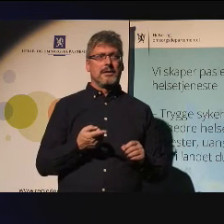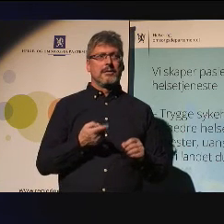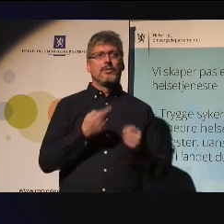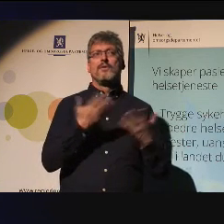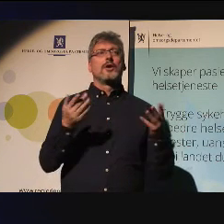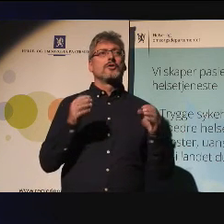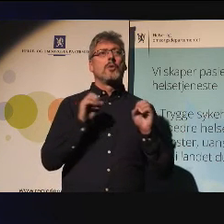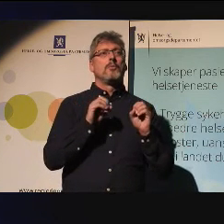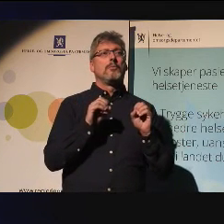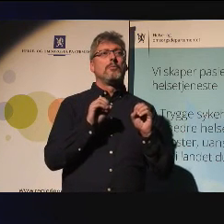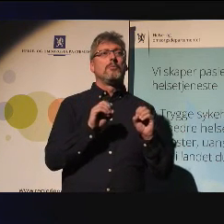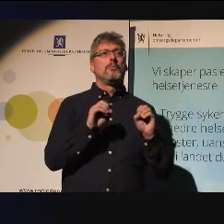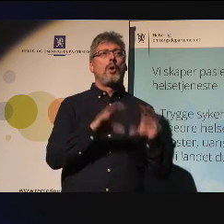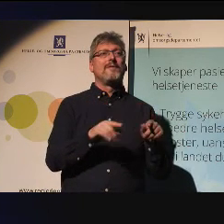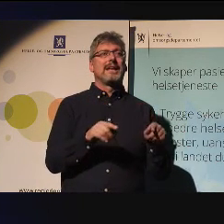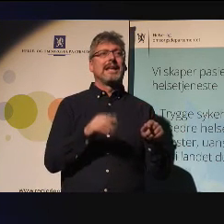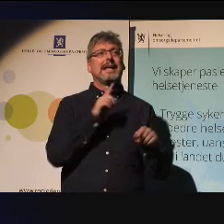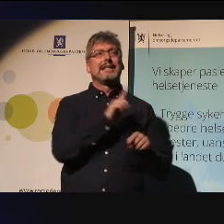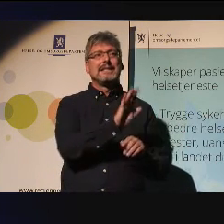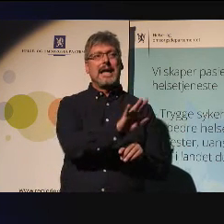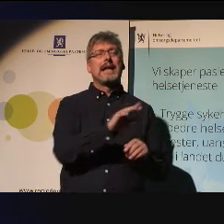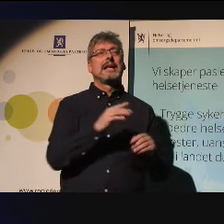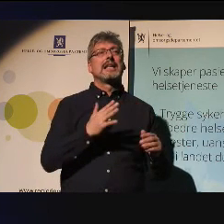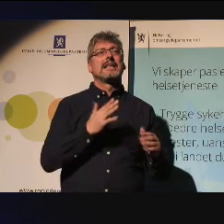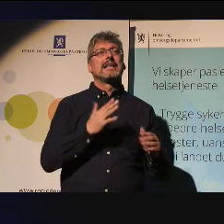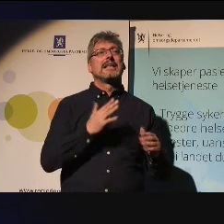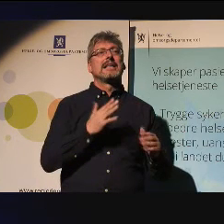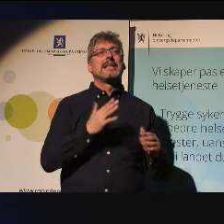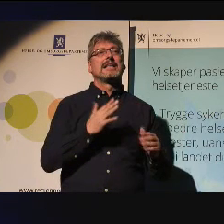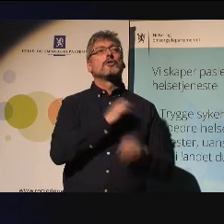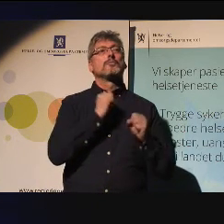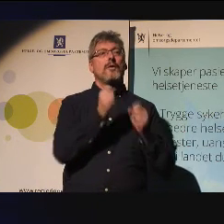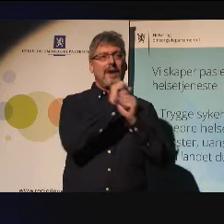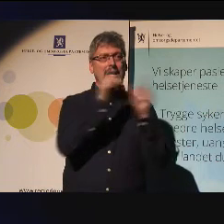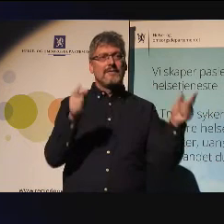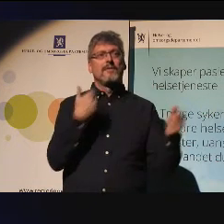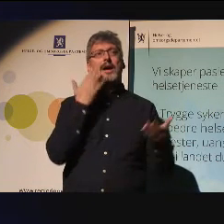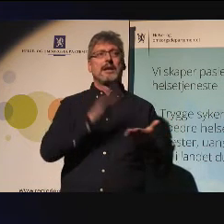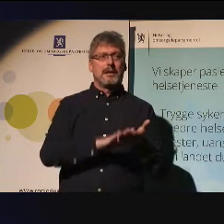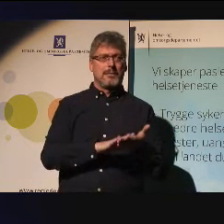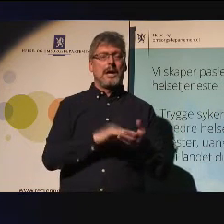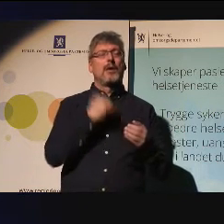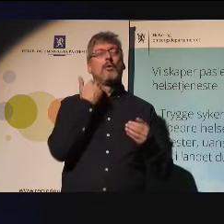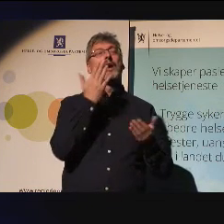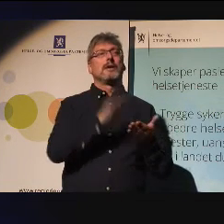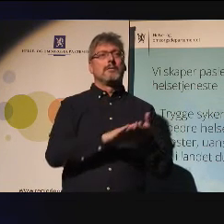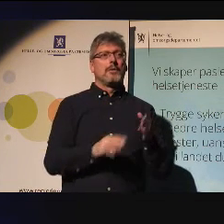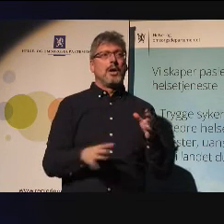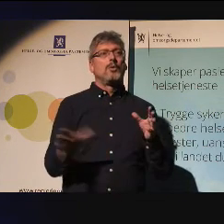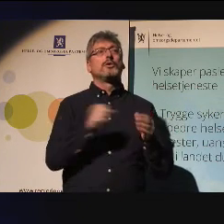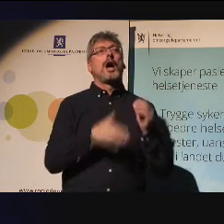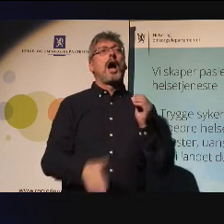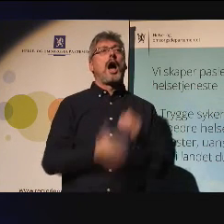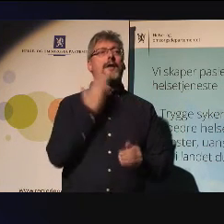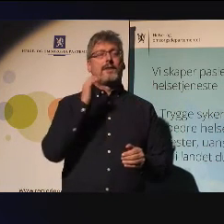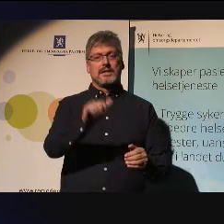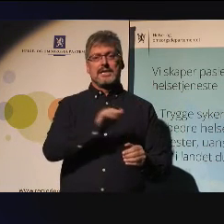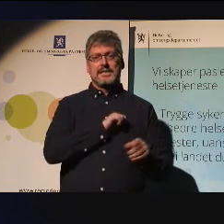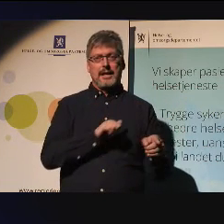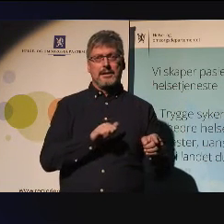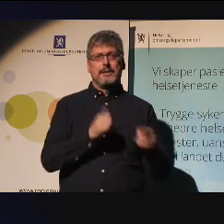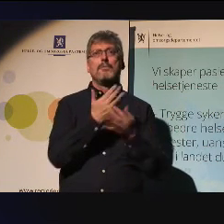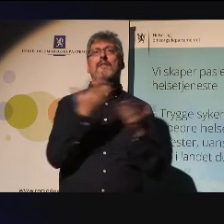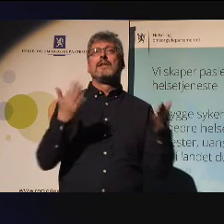liv. Det må pasienten få informasjon om og være med på, og dermed ta avgjørelsen selv på